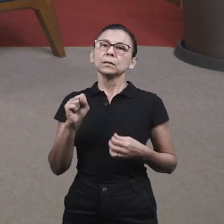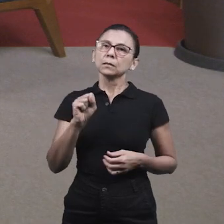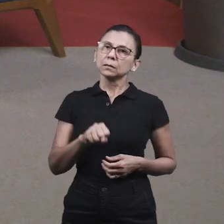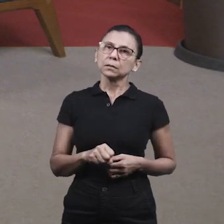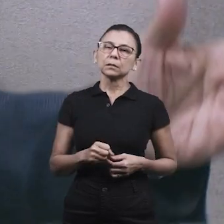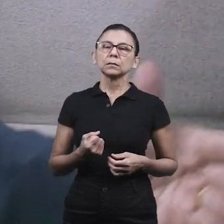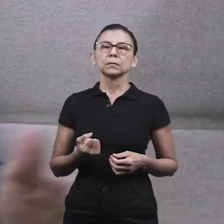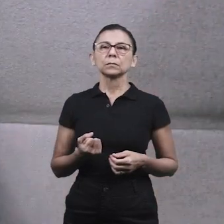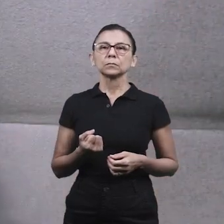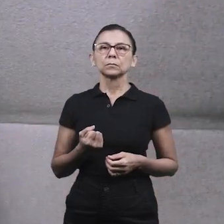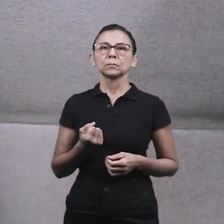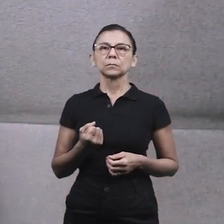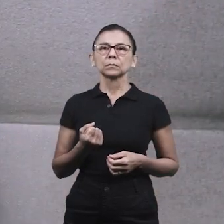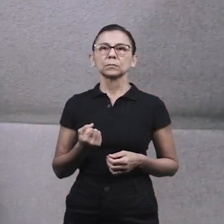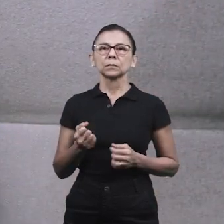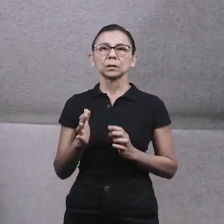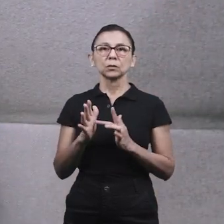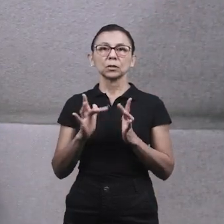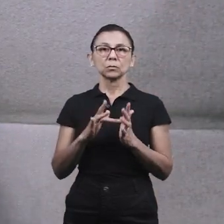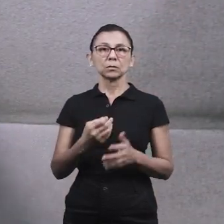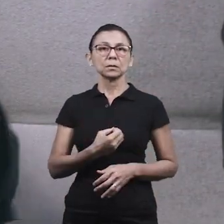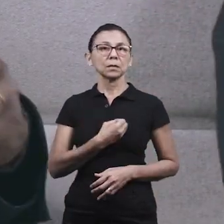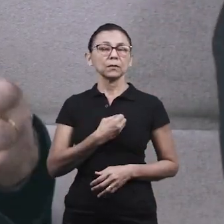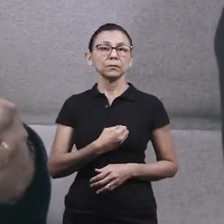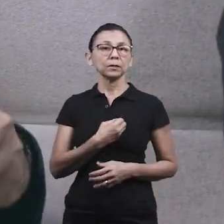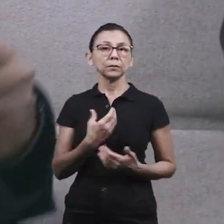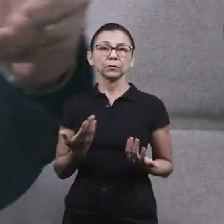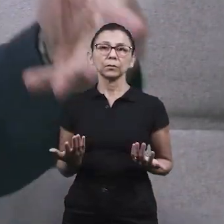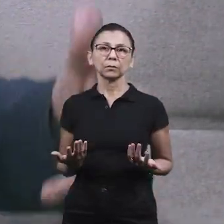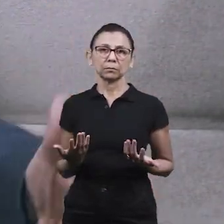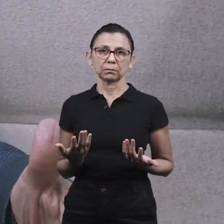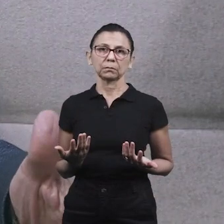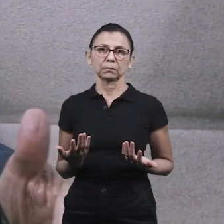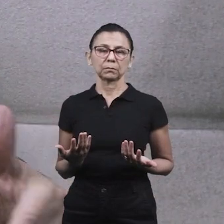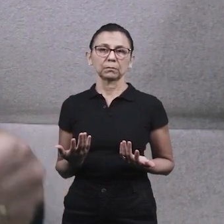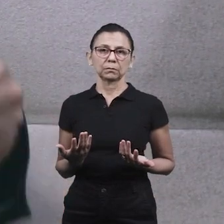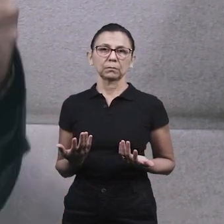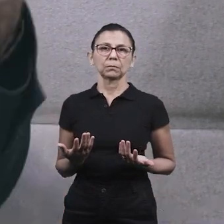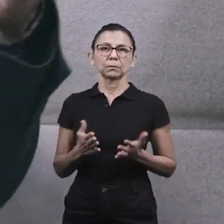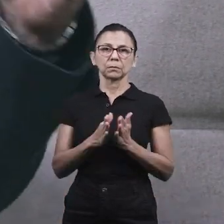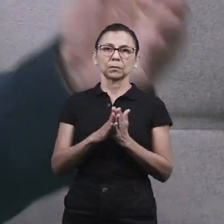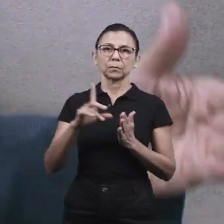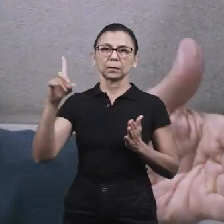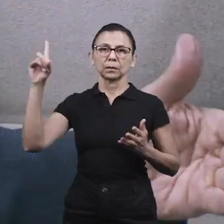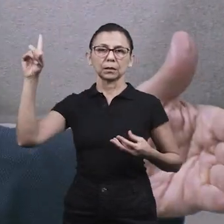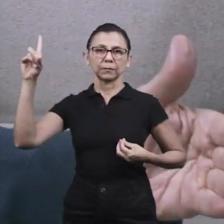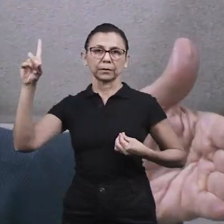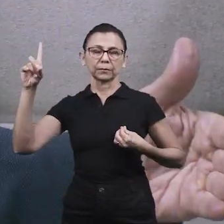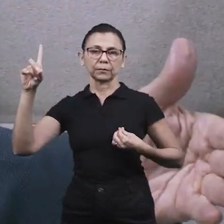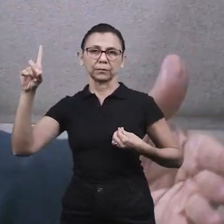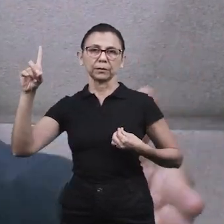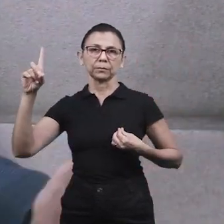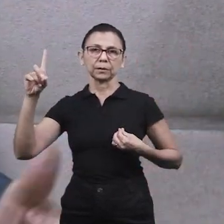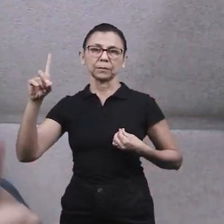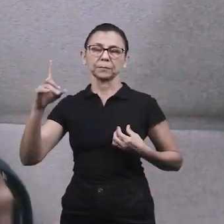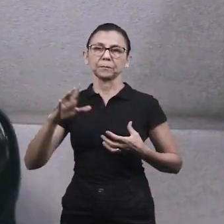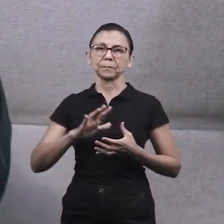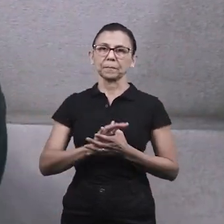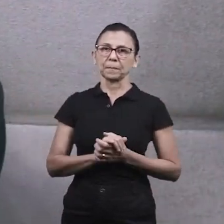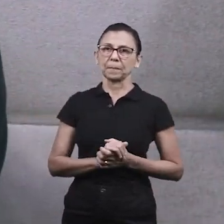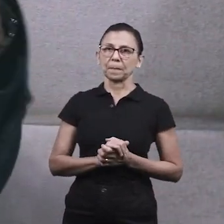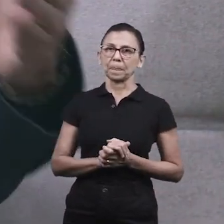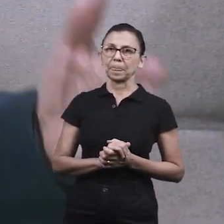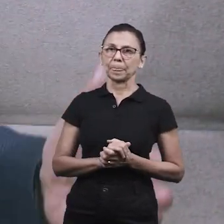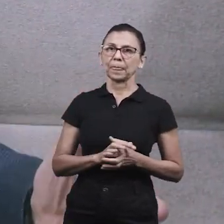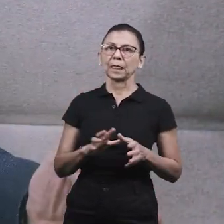vivante. C'est comment cela? Elle est vivante parce que son auteur est vivant et parce